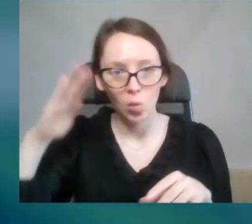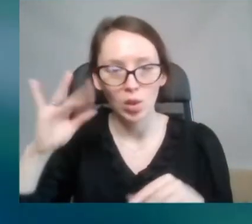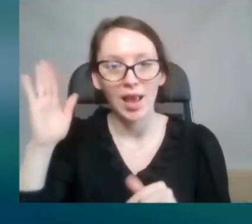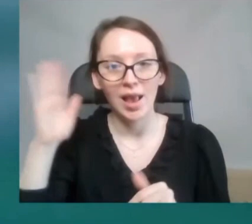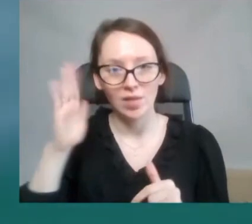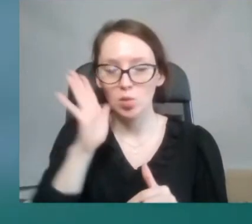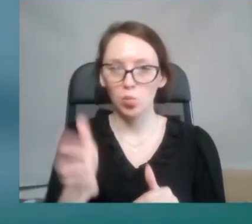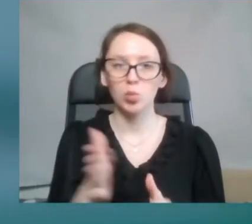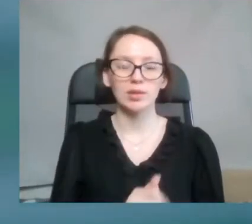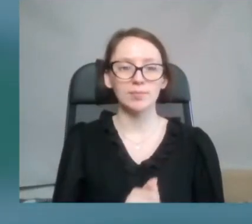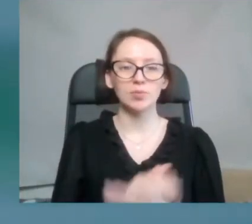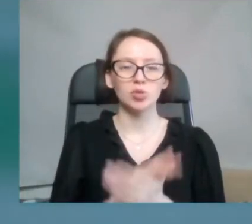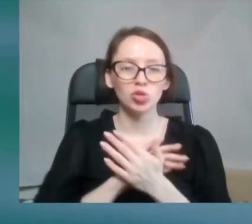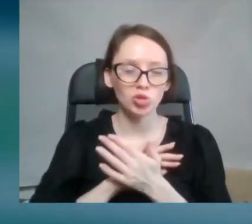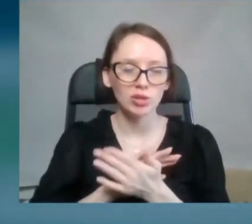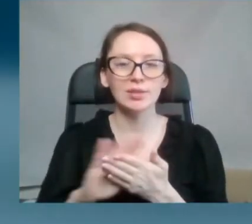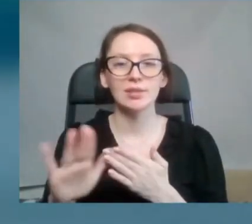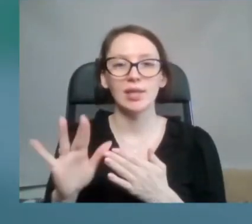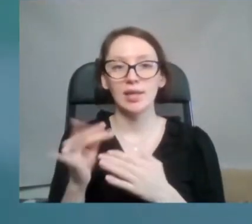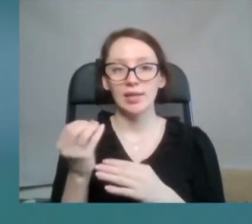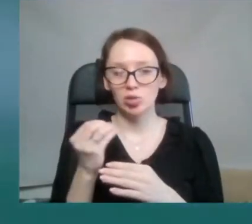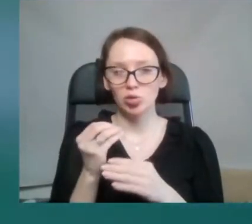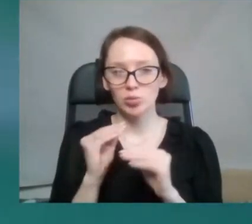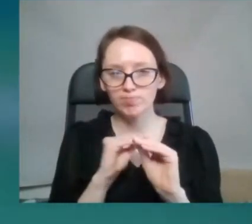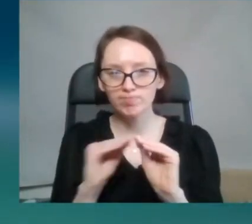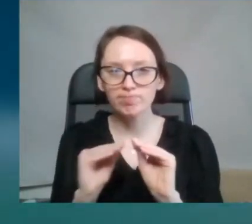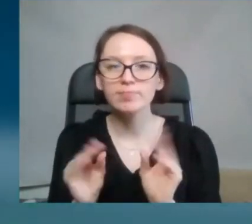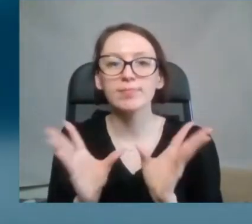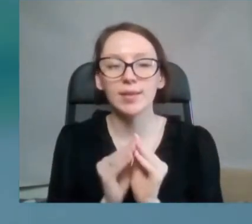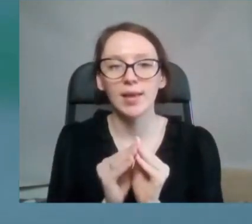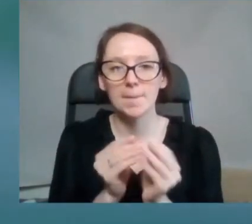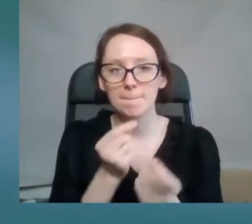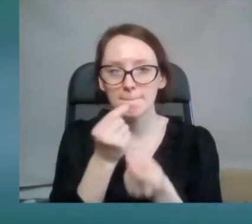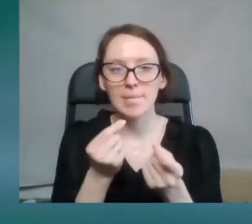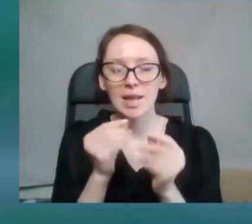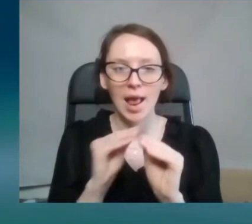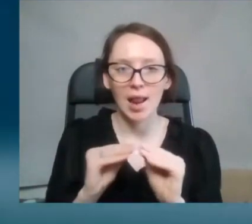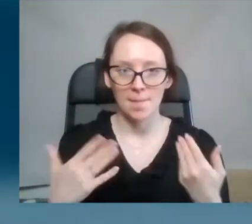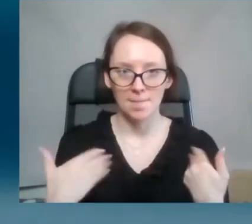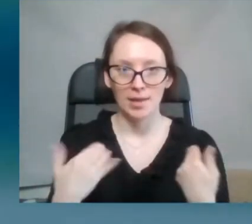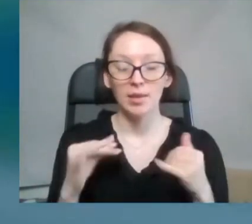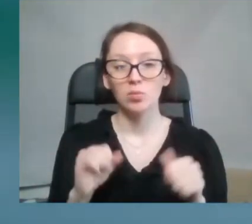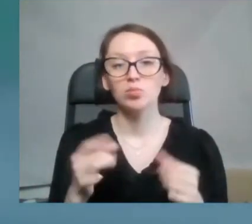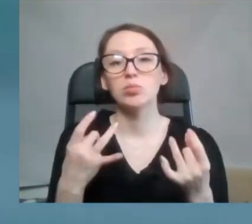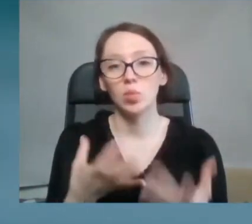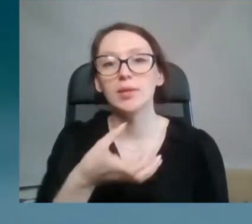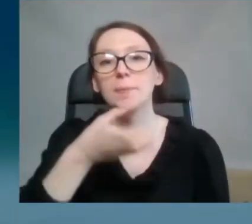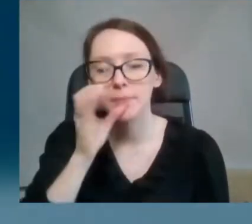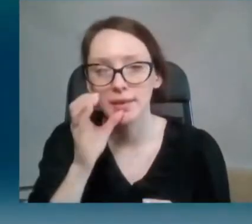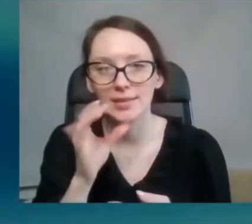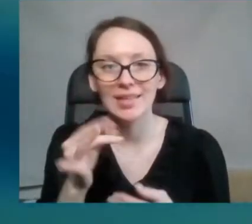нас чистая, еще и насыщенная микроэлементами, и ее можно просто пить. И диск не